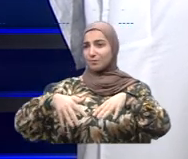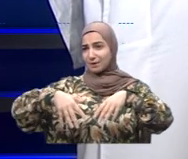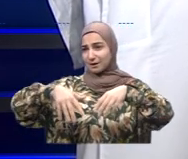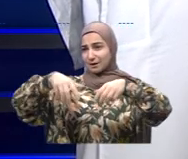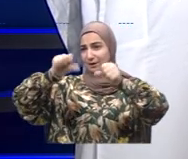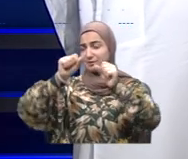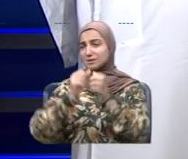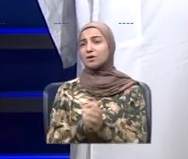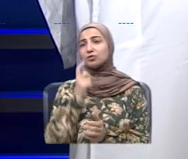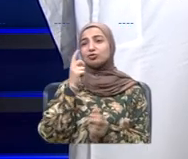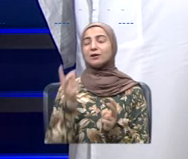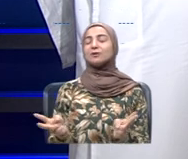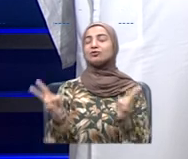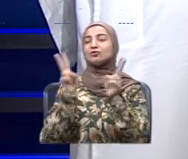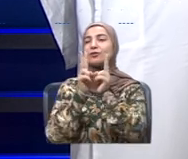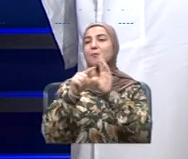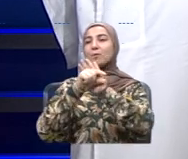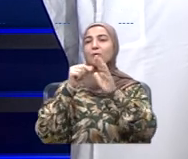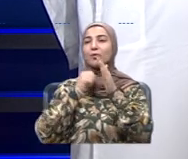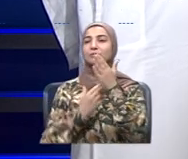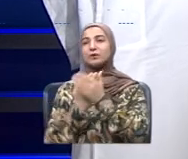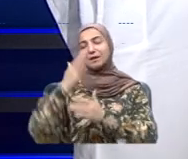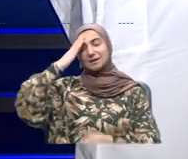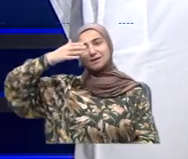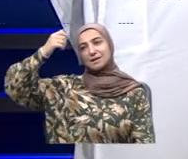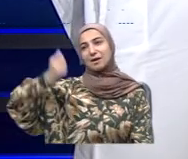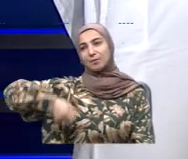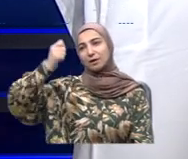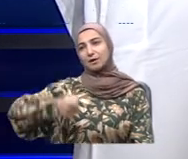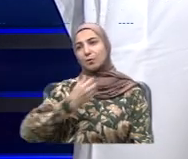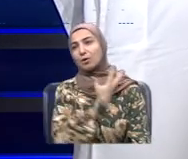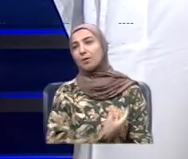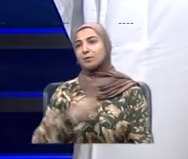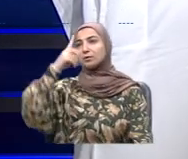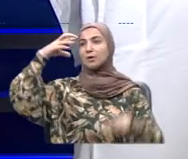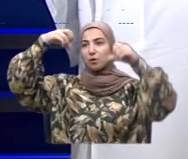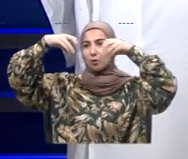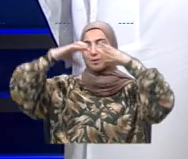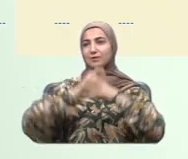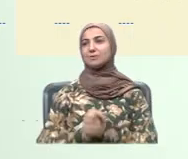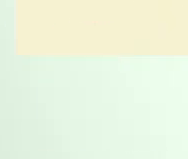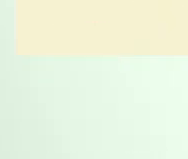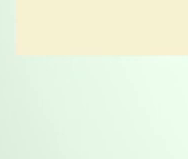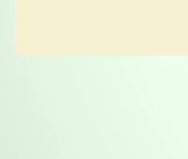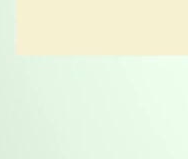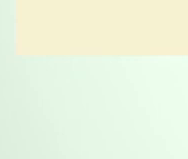أمل أن نلتقيكم في دروس أخرى، والسلام عليكم ورحمة الله وبركاته.